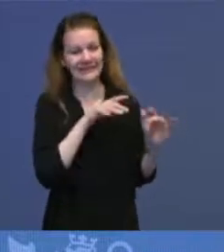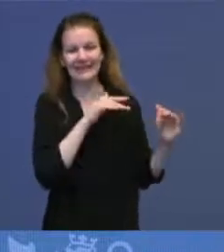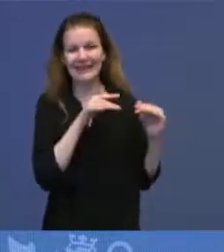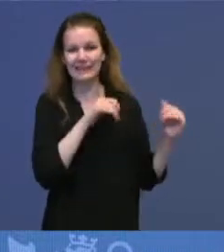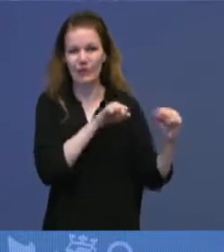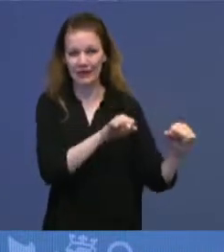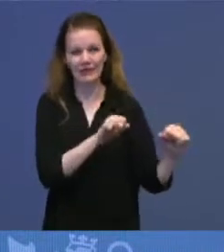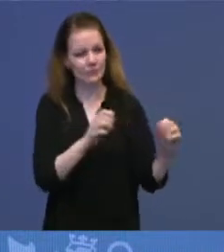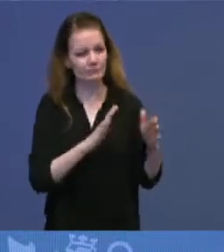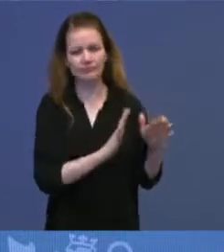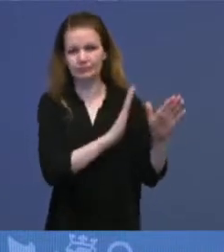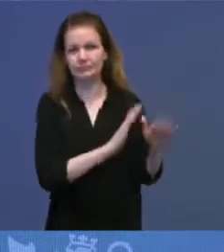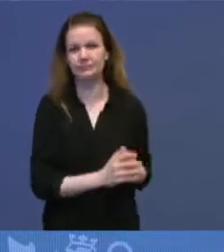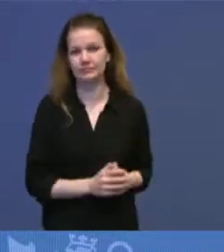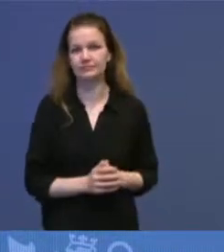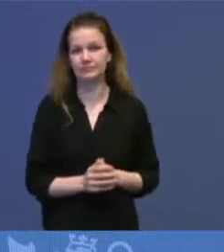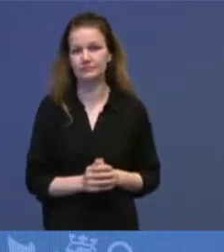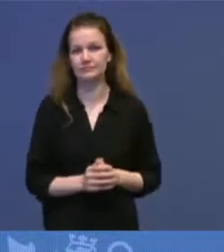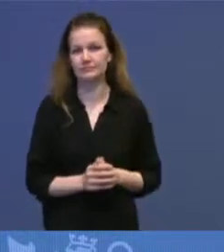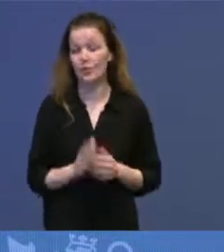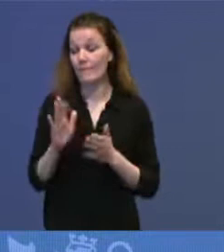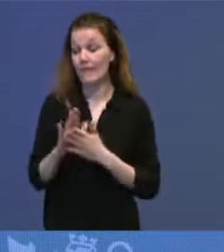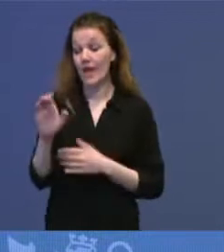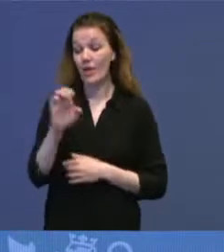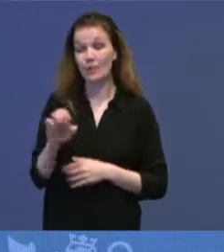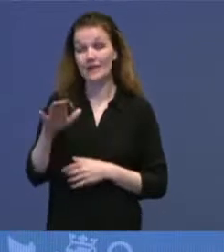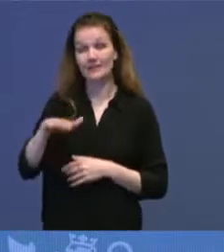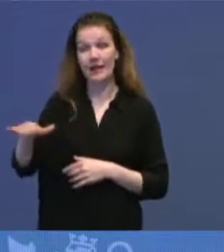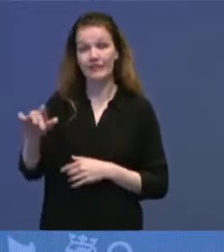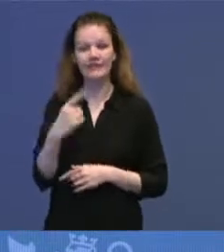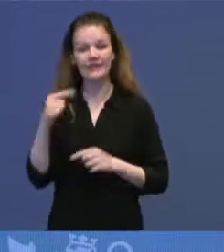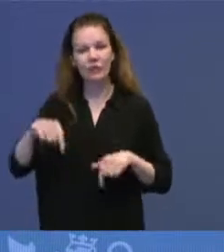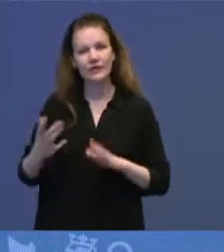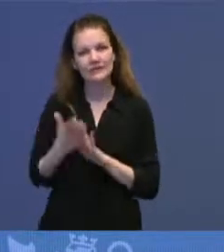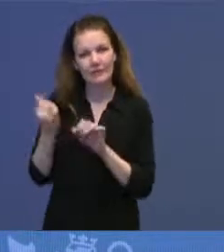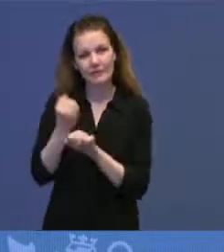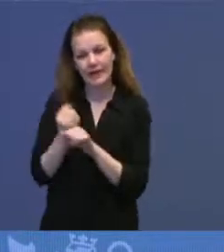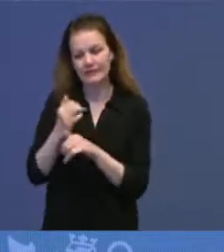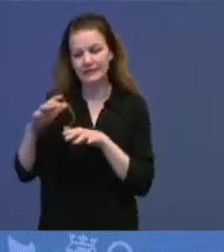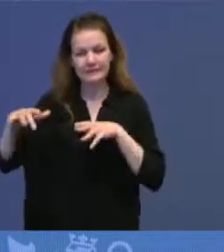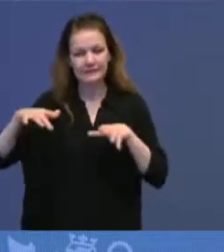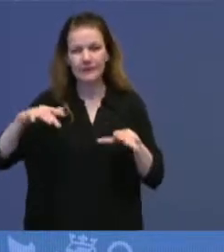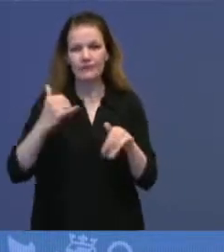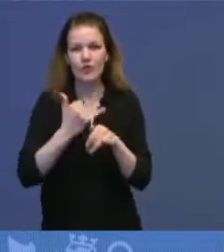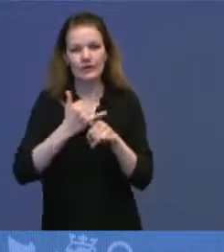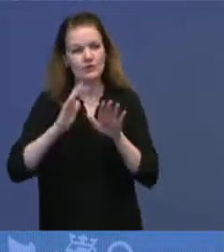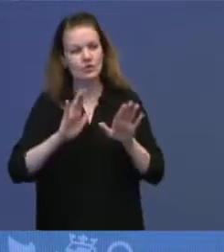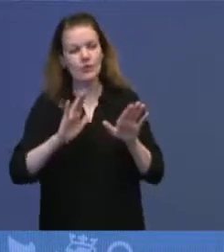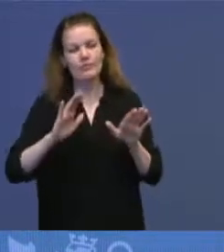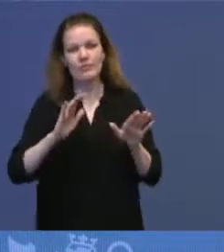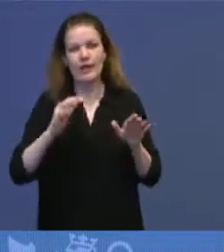delaktig. Sammen med europeiske land så vil vi arbeide for å stoppe og begrense finansieringen av